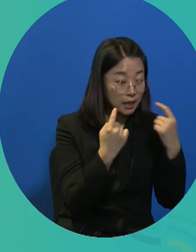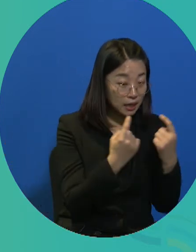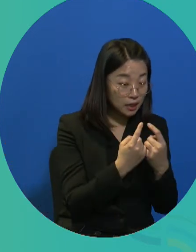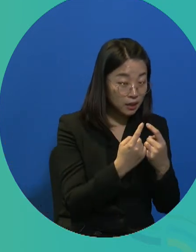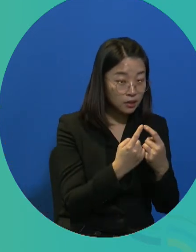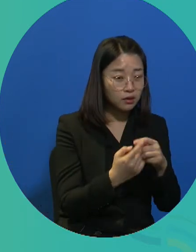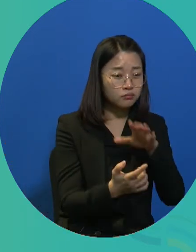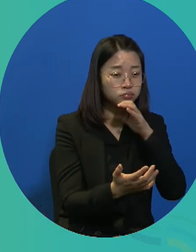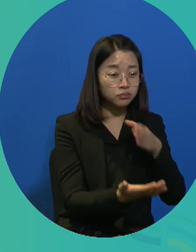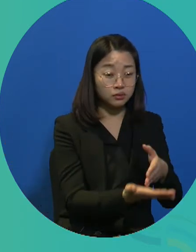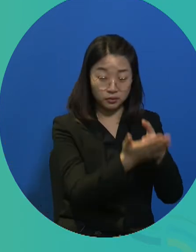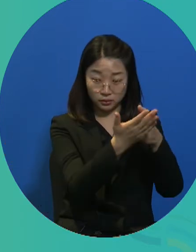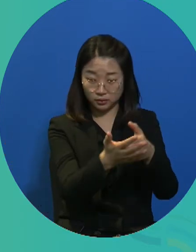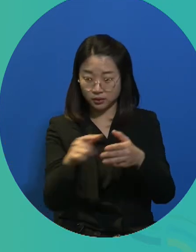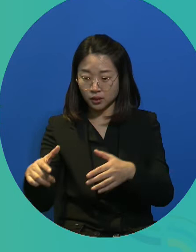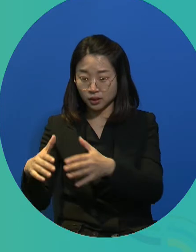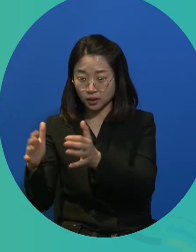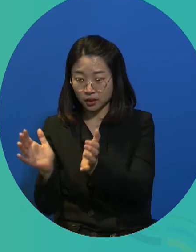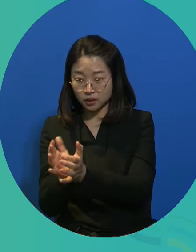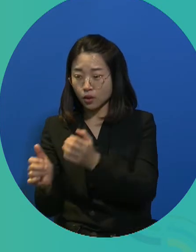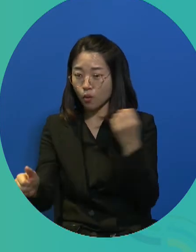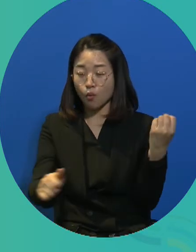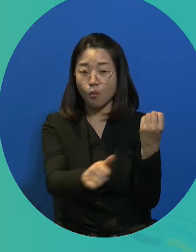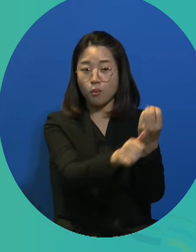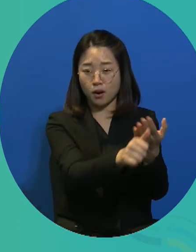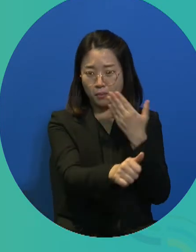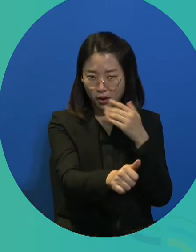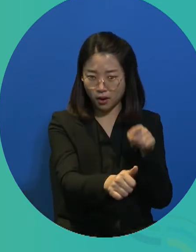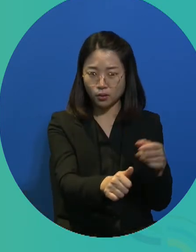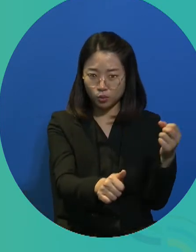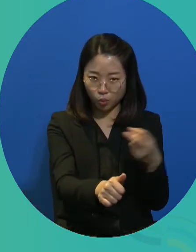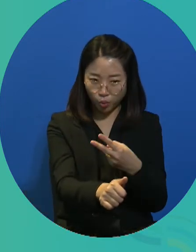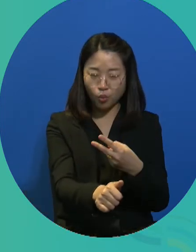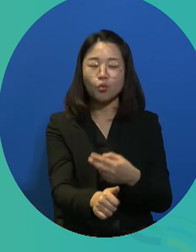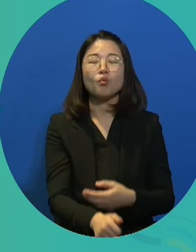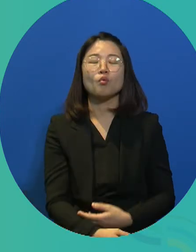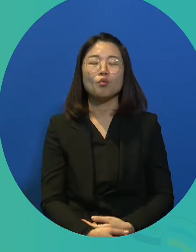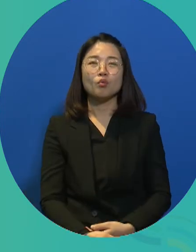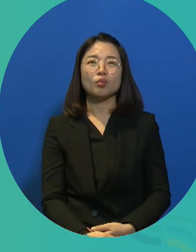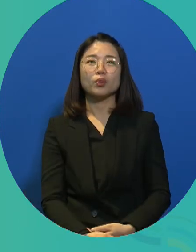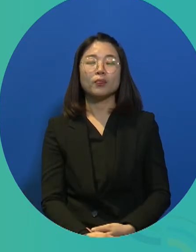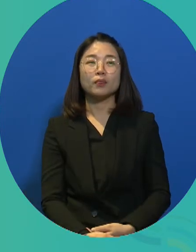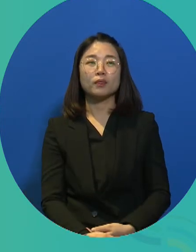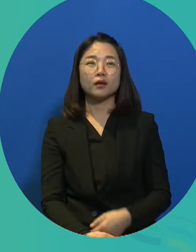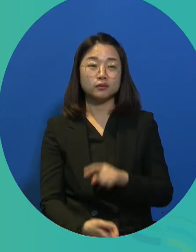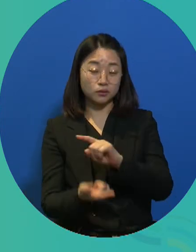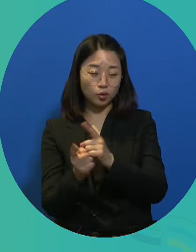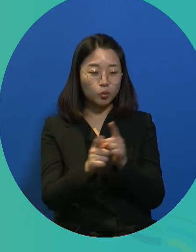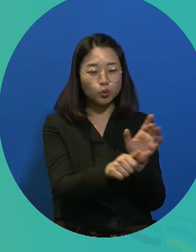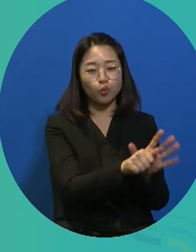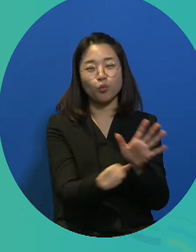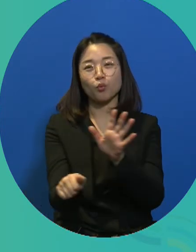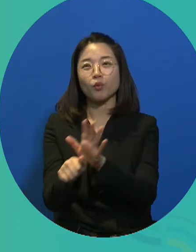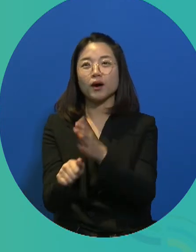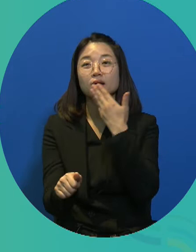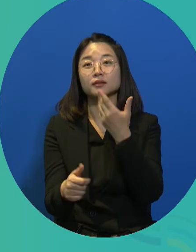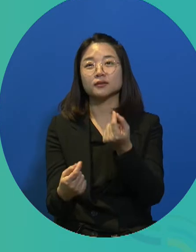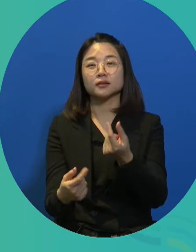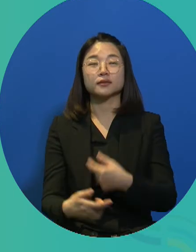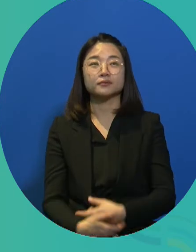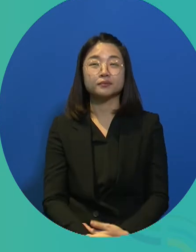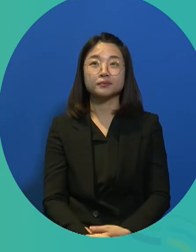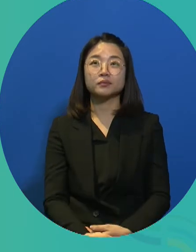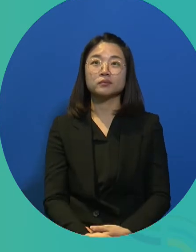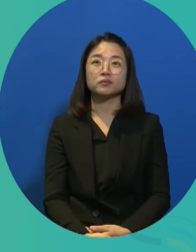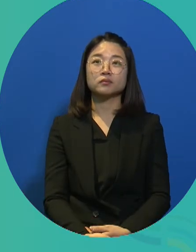피해 당사자 개개인이 진정을 제기하길 원할 경우에 지원에 나설 수도 있을 것입니다. 특히